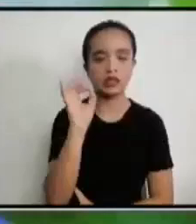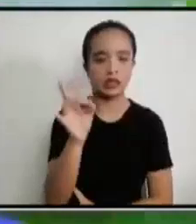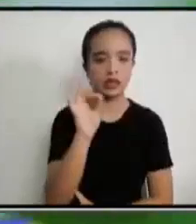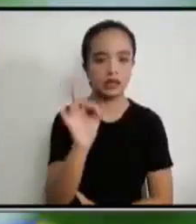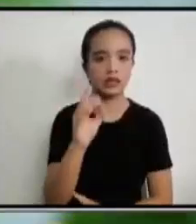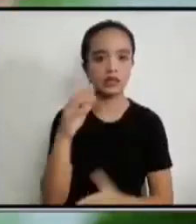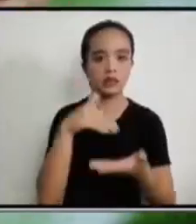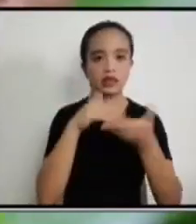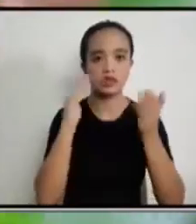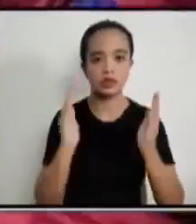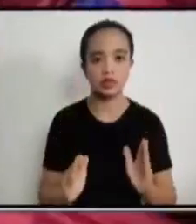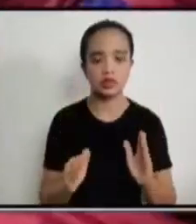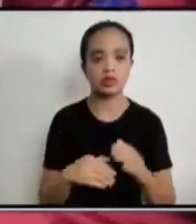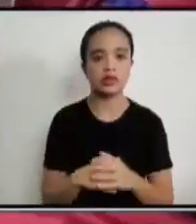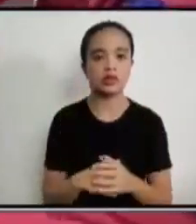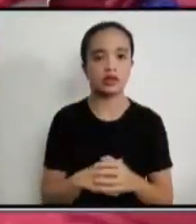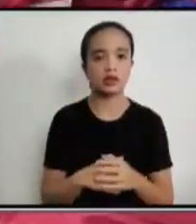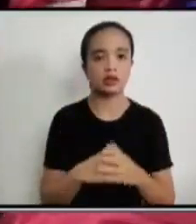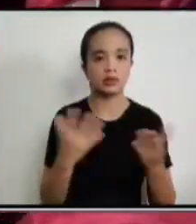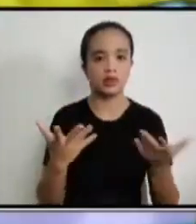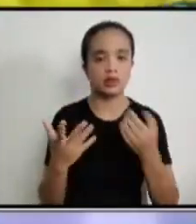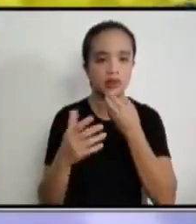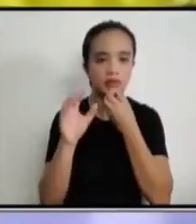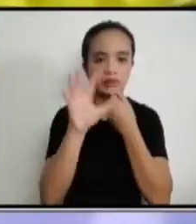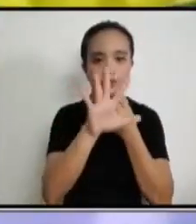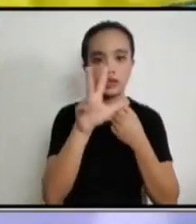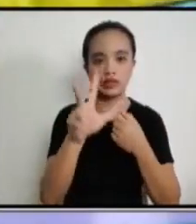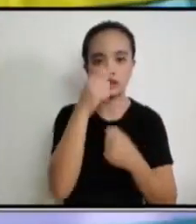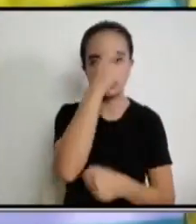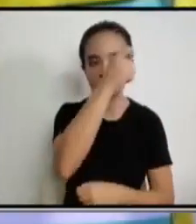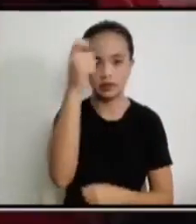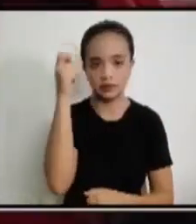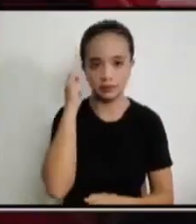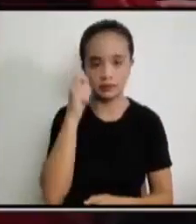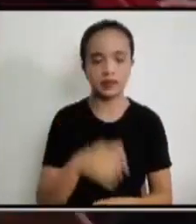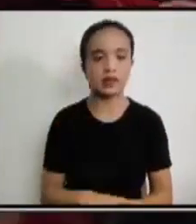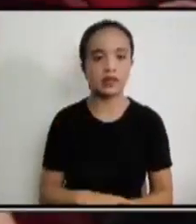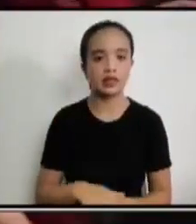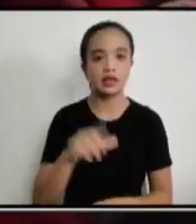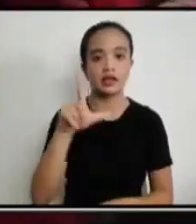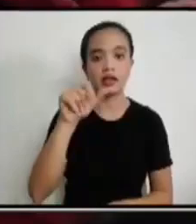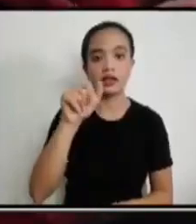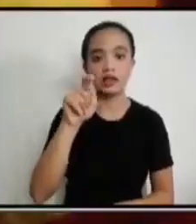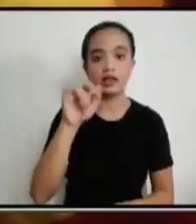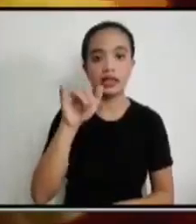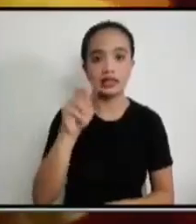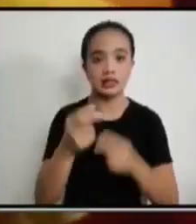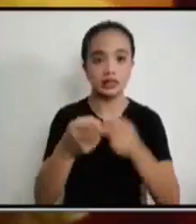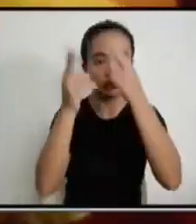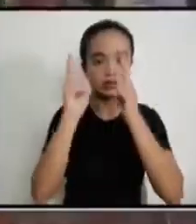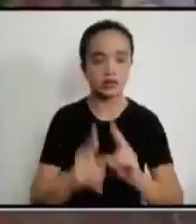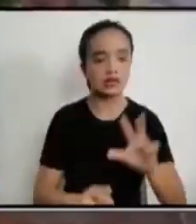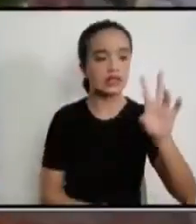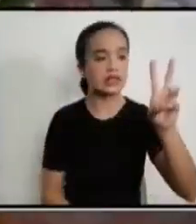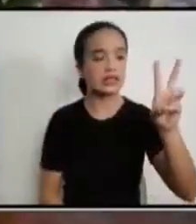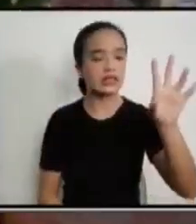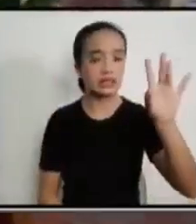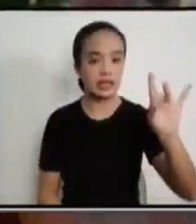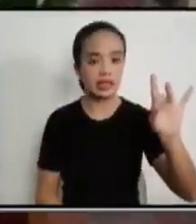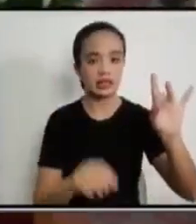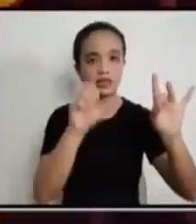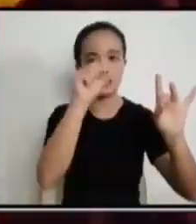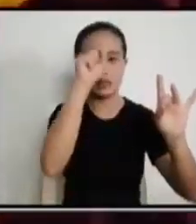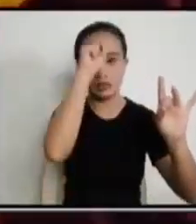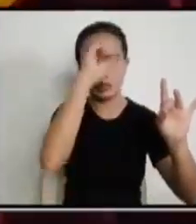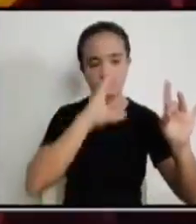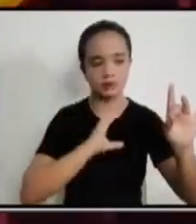sa 53rd commencement exercises ng universidad. Sa mga Latin honorees na ito, 68 ang summa cum laude, 906 ang